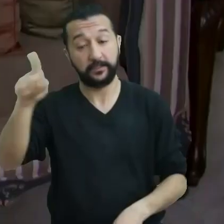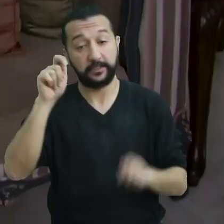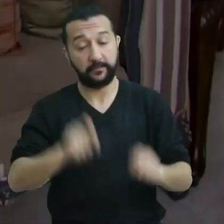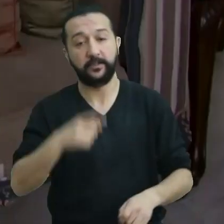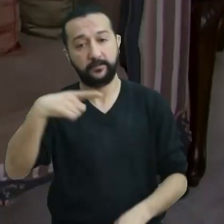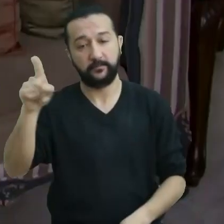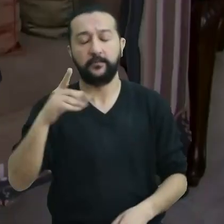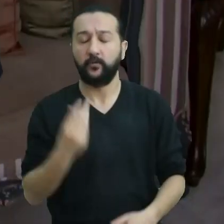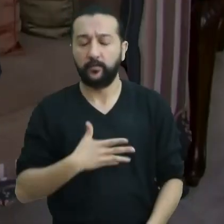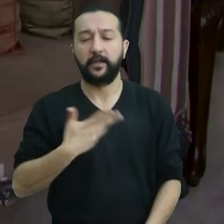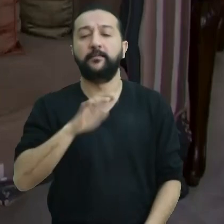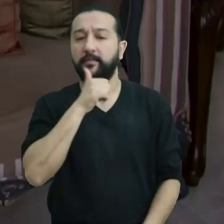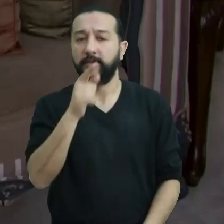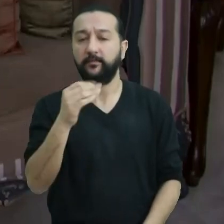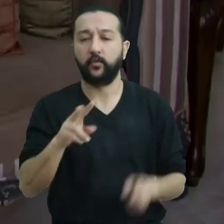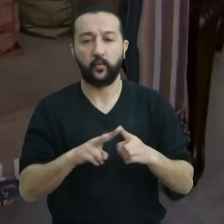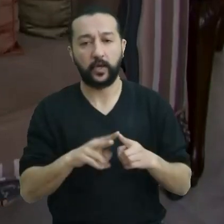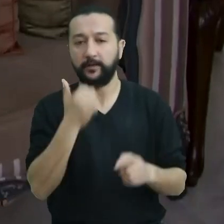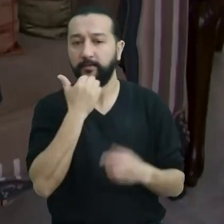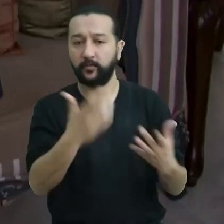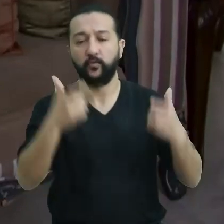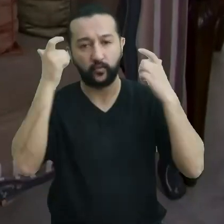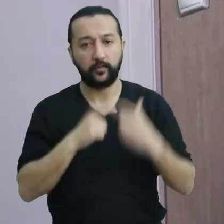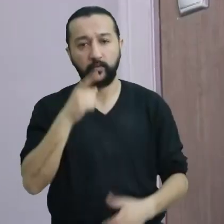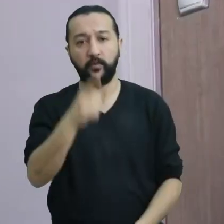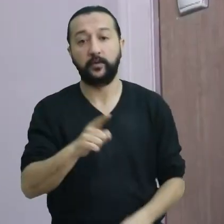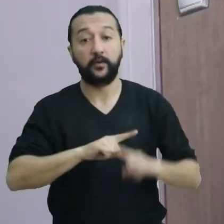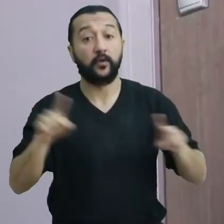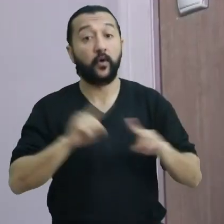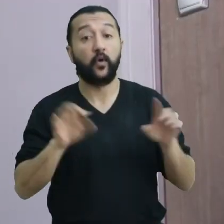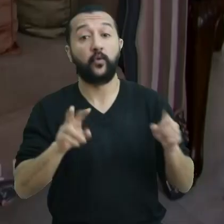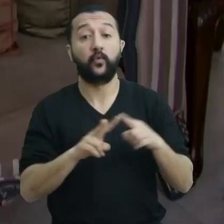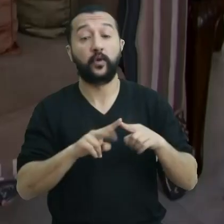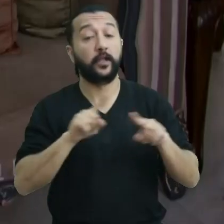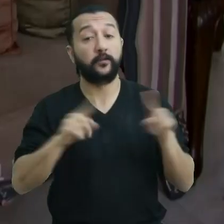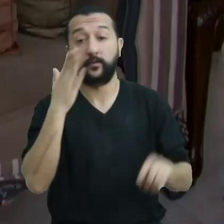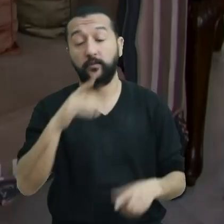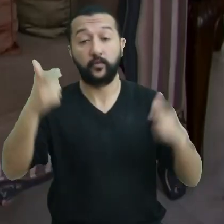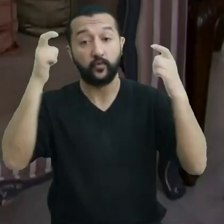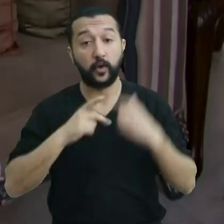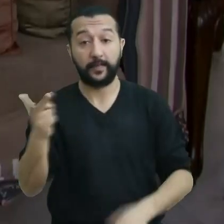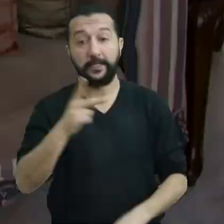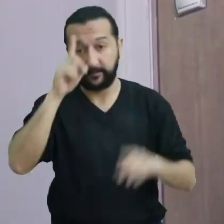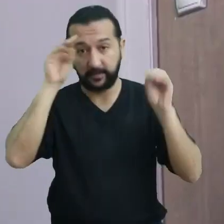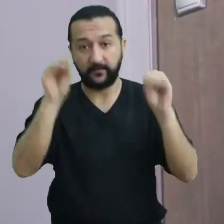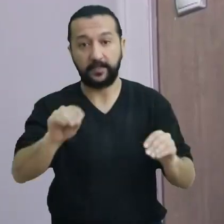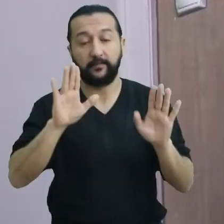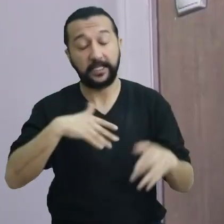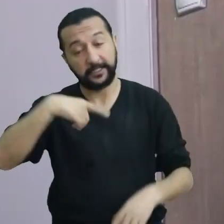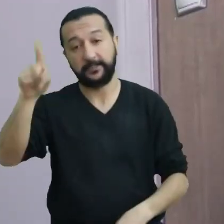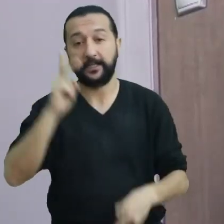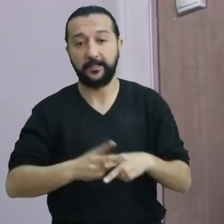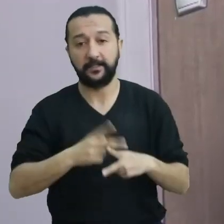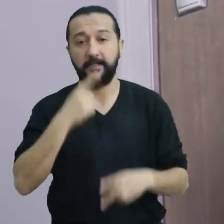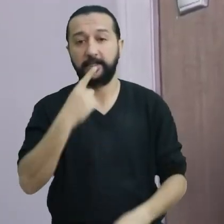haydi. Merak etme babacığım. Nurhan'a emanet. Bütün sorumluluk onda. Yok öyle Nurhan Muran. Sorumluluk ikinizde de. Haydi acele